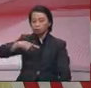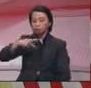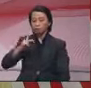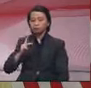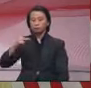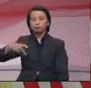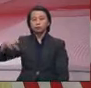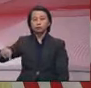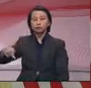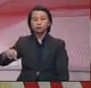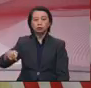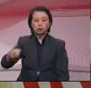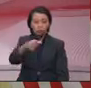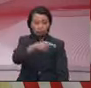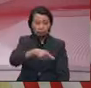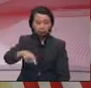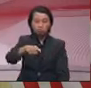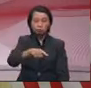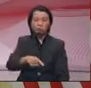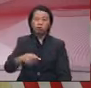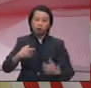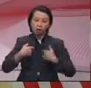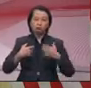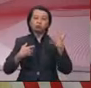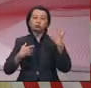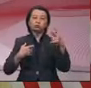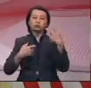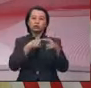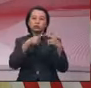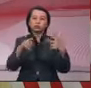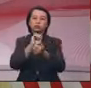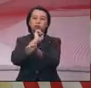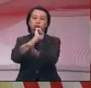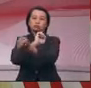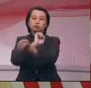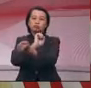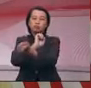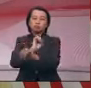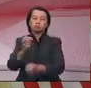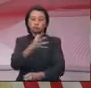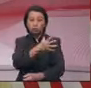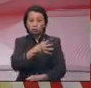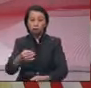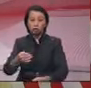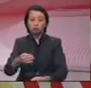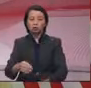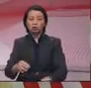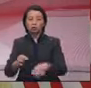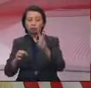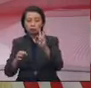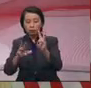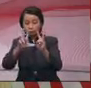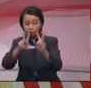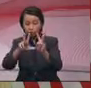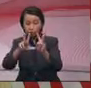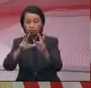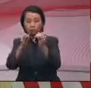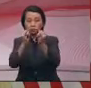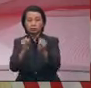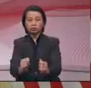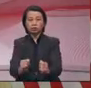daripada jumlah itu, seramai 13 individu direman manakala 63